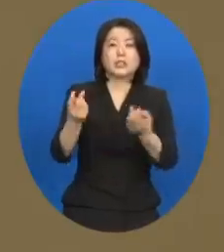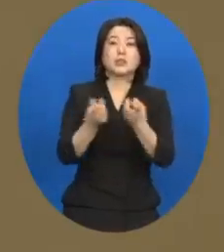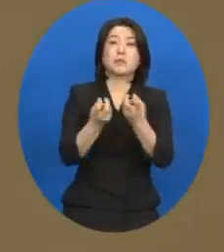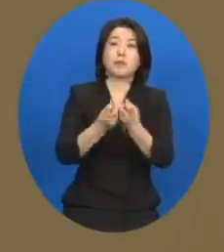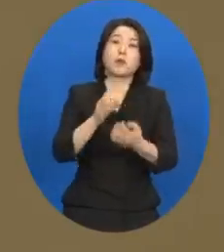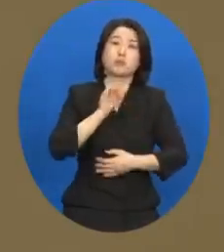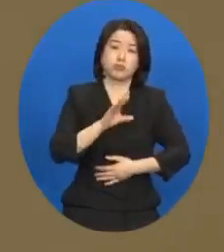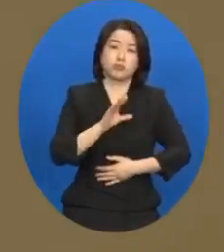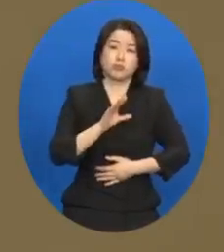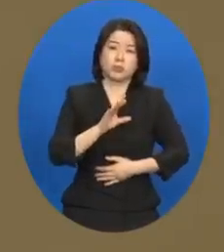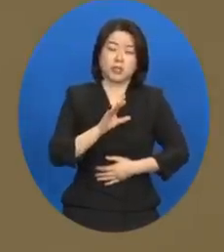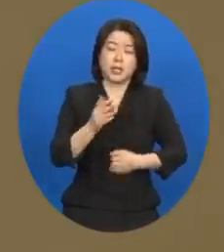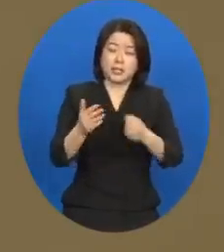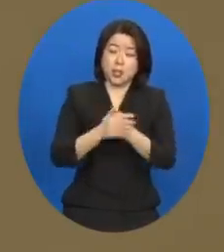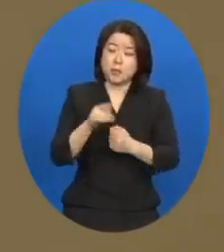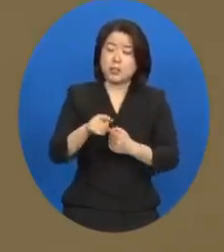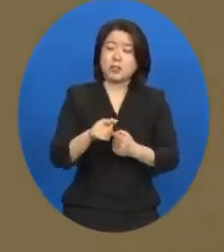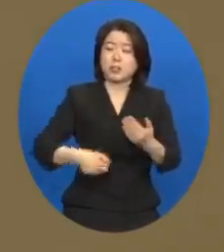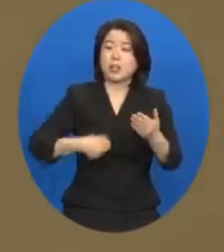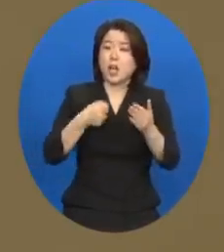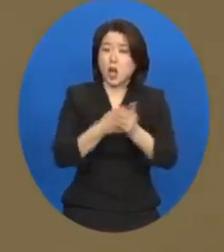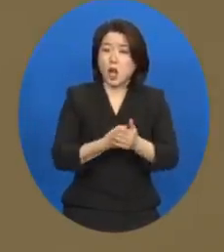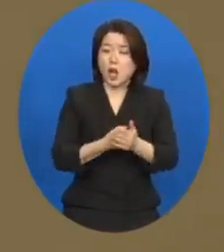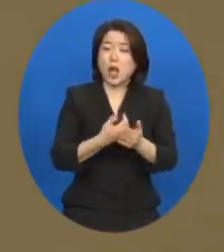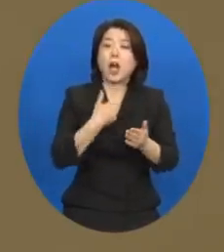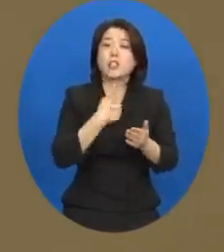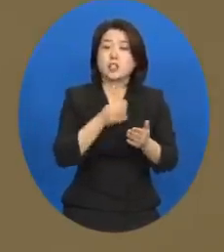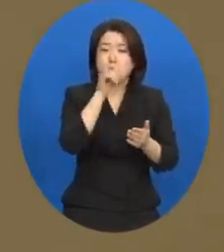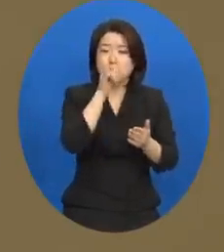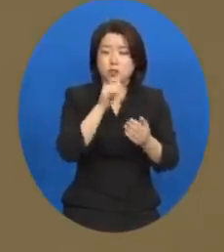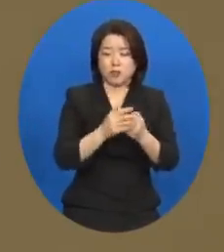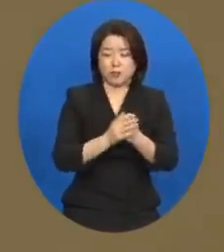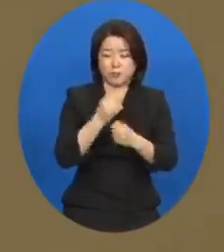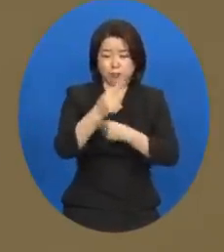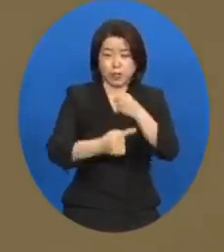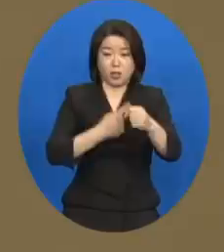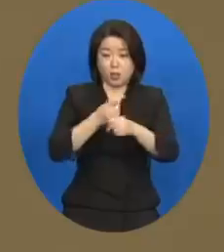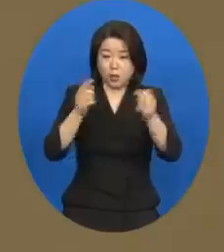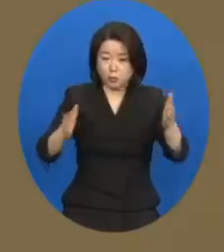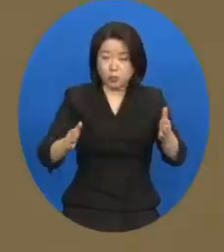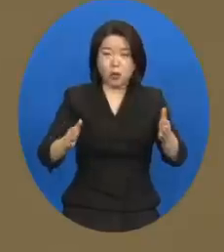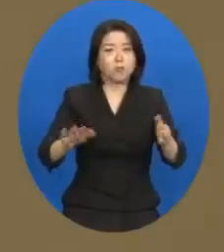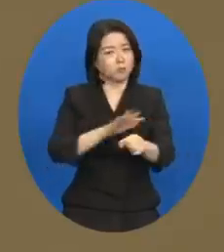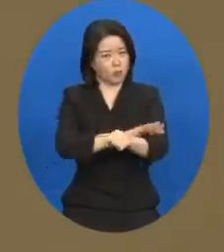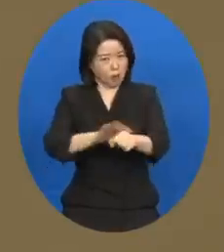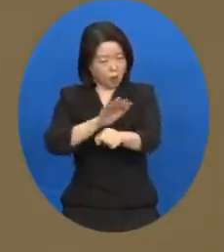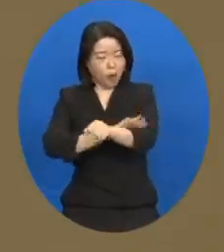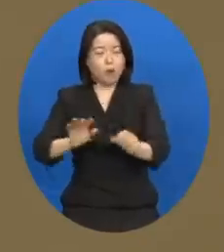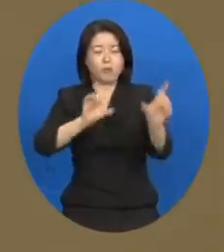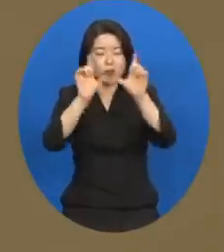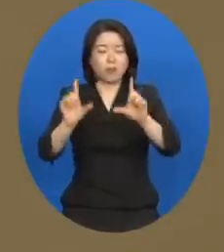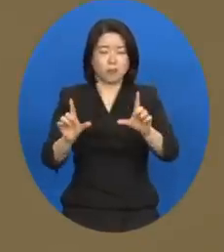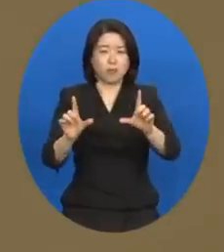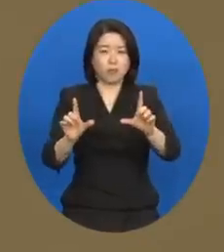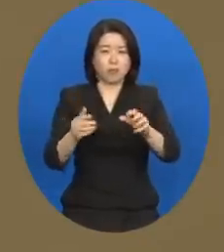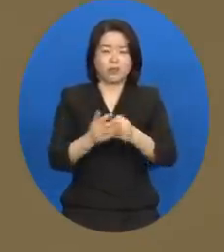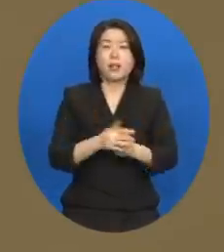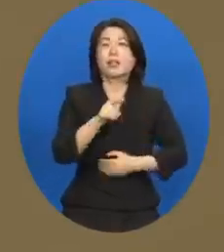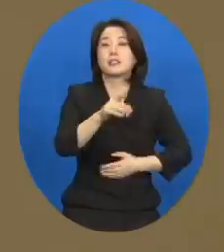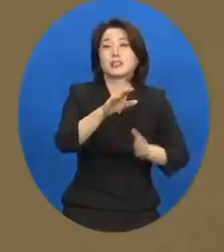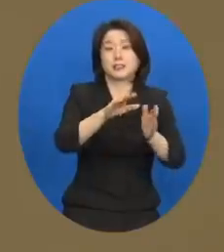없으니 그렇게 살았던 적이 있습니다. 그리고 1년을 잘 살았어요. 근데